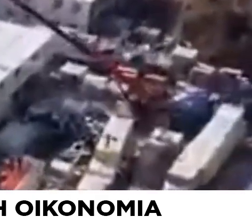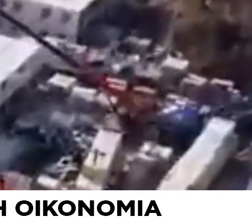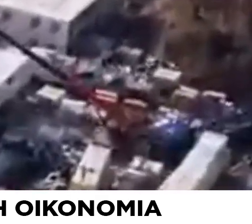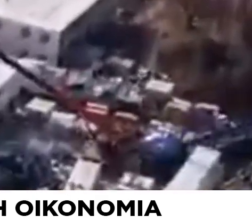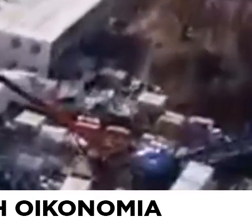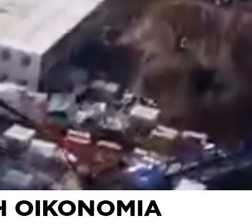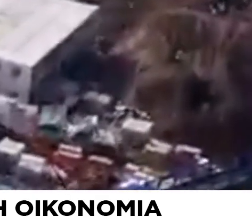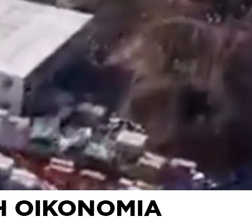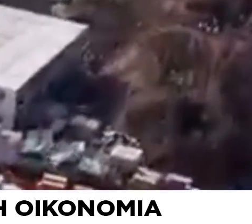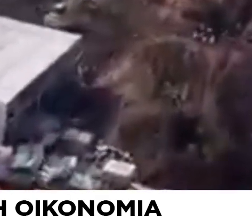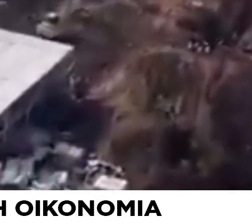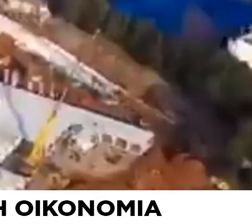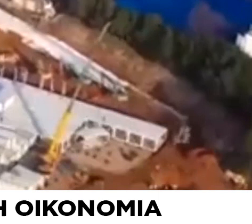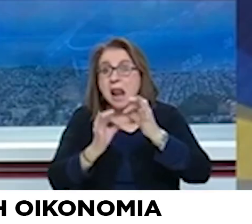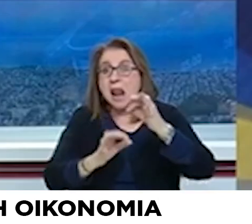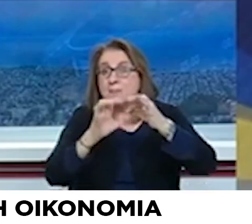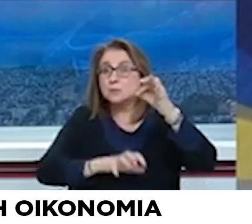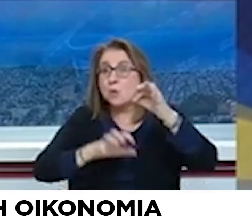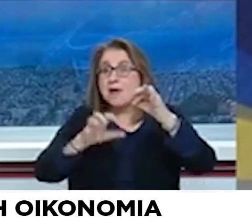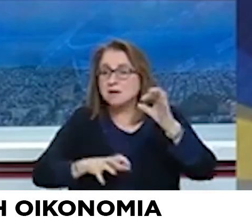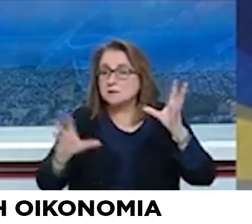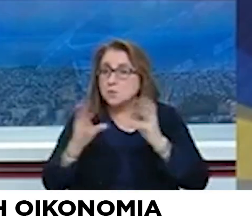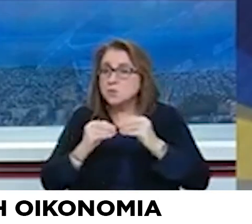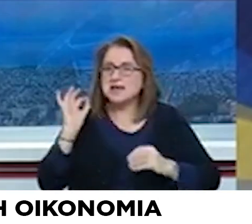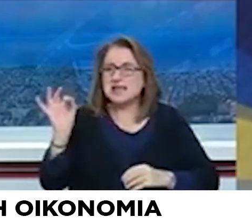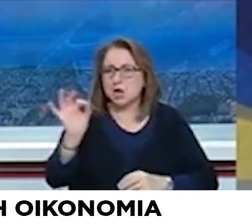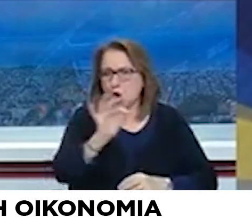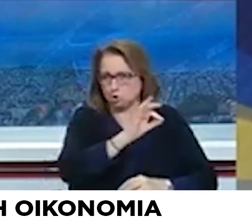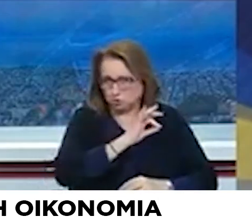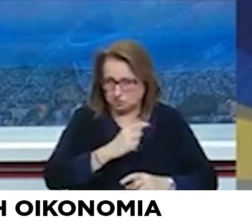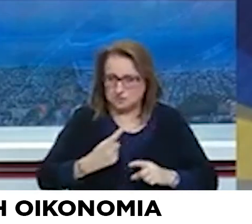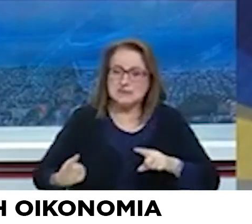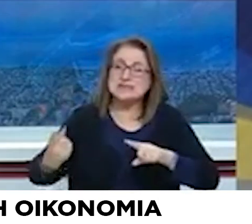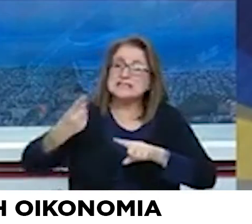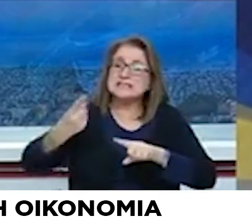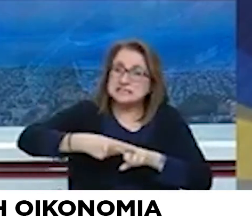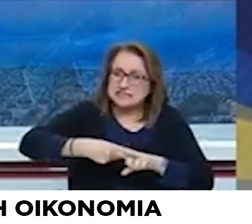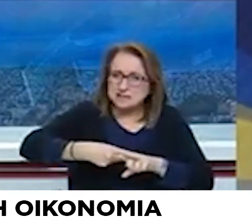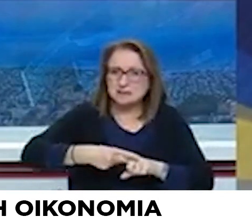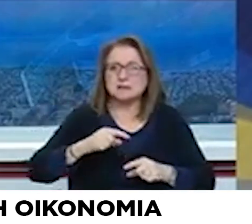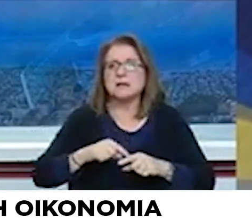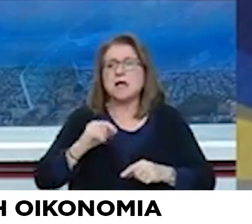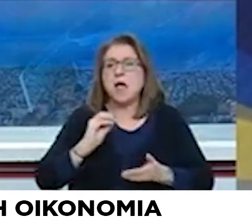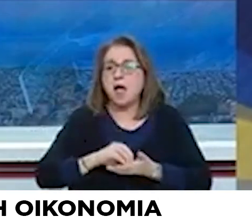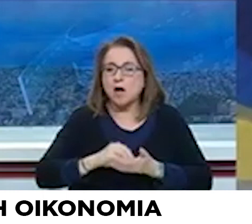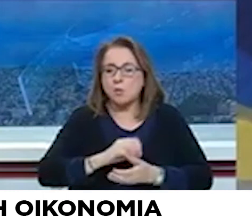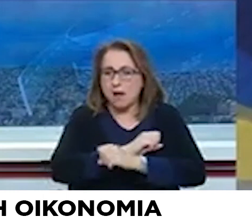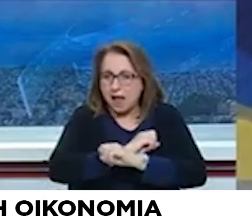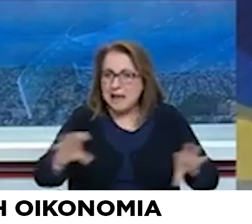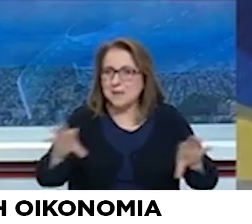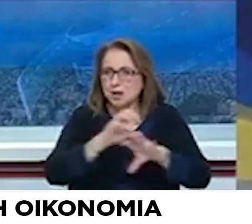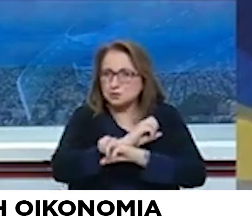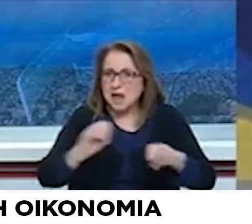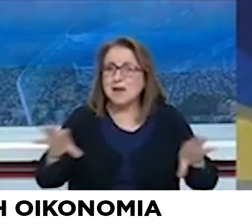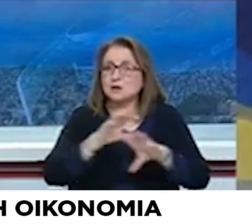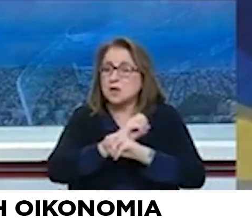τους οποίους και περιέγραψε αναλυτικά. Πρόσθετες δράσεις προς την κατεύθυνση ενημέρωσης των